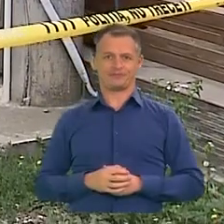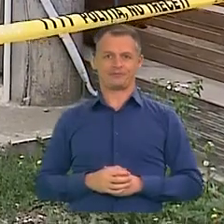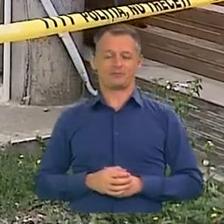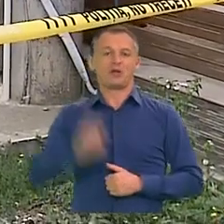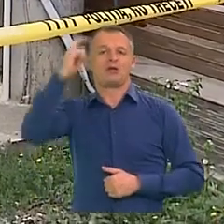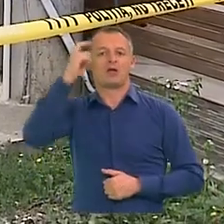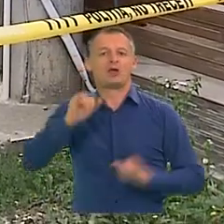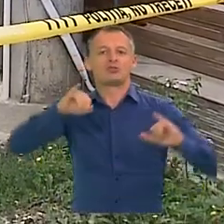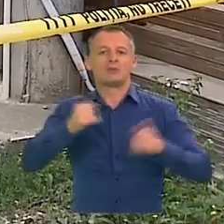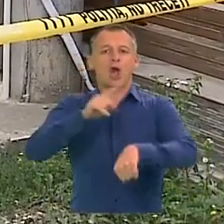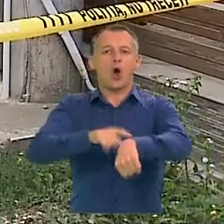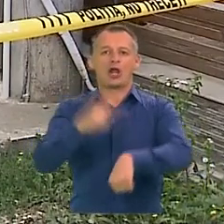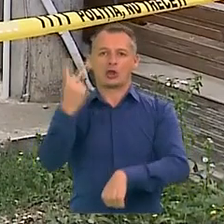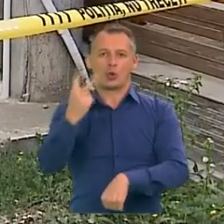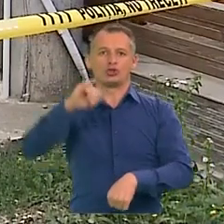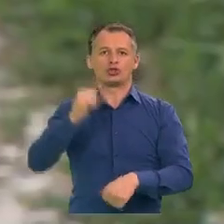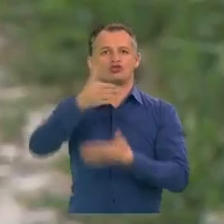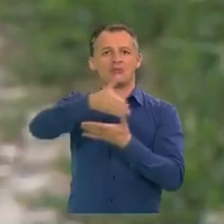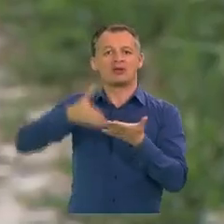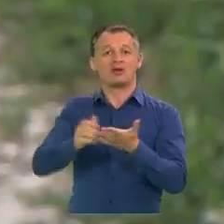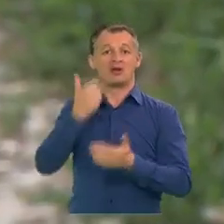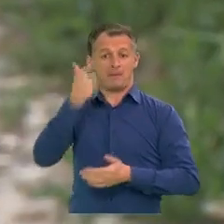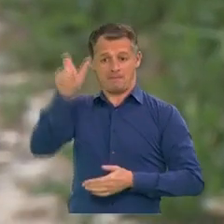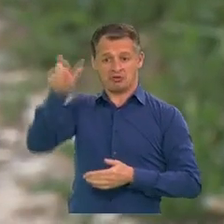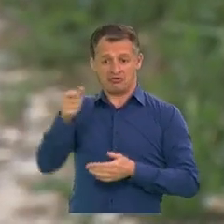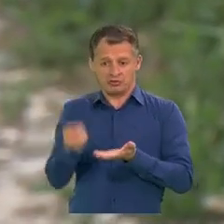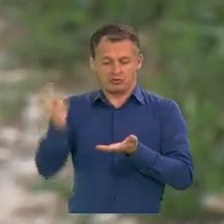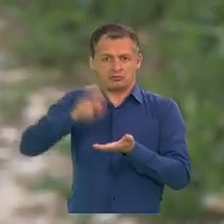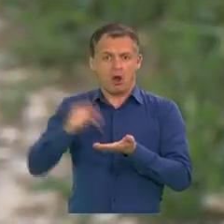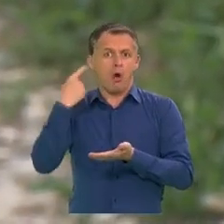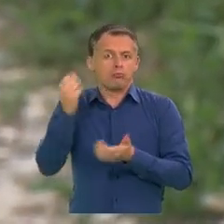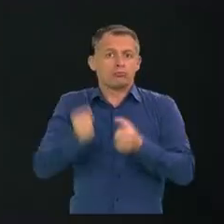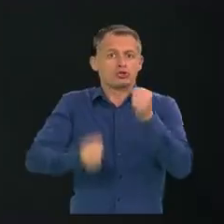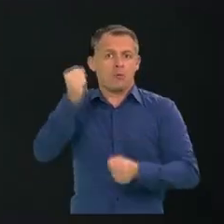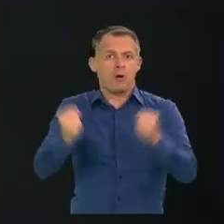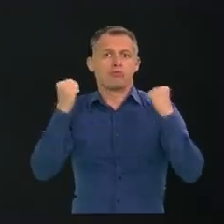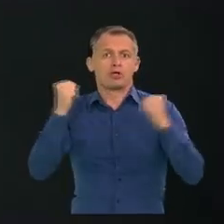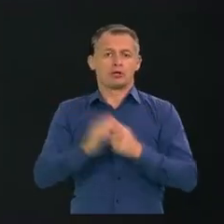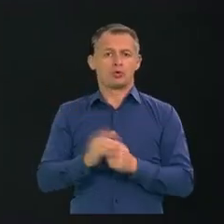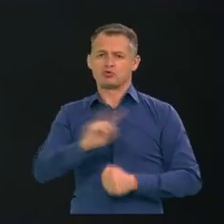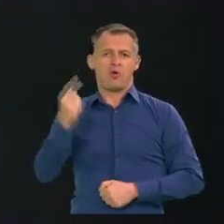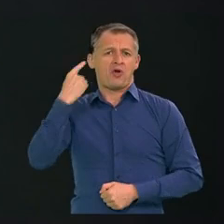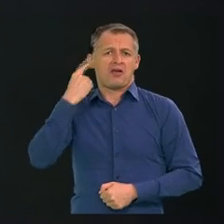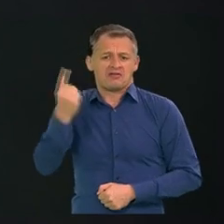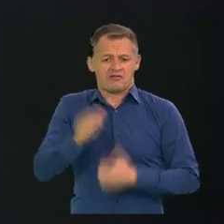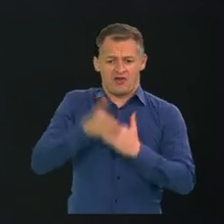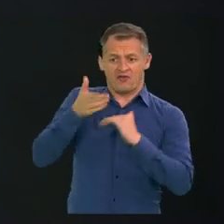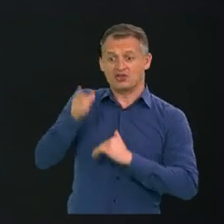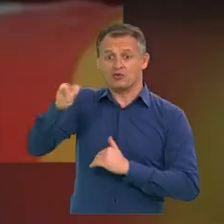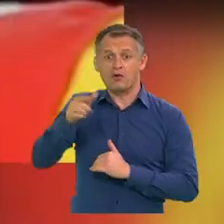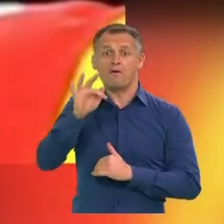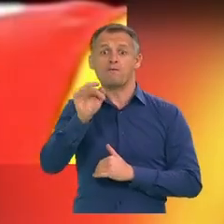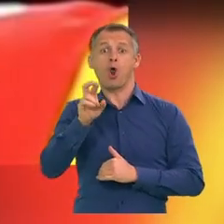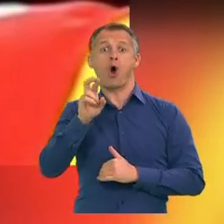Tragedia ar fi avut loc în jurul orei 2:30, când localnicii au fost treziți de un zgomot puternic. Nu s-au gândit nicio clipă că vecinul lor, Florin